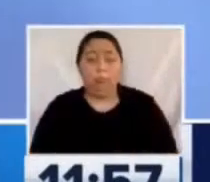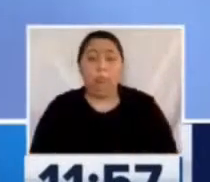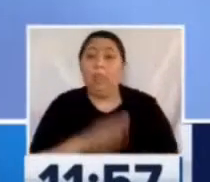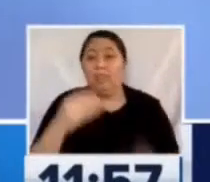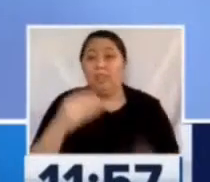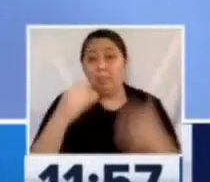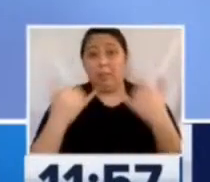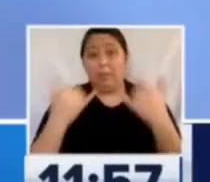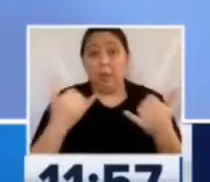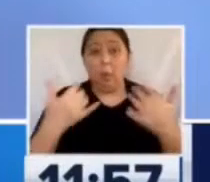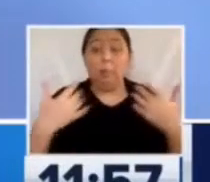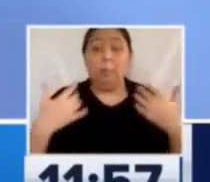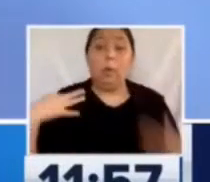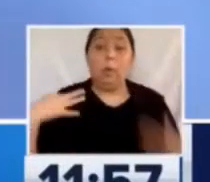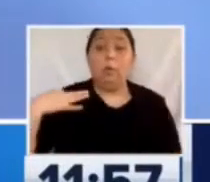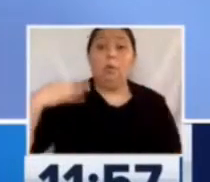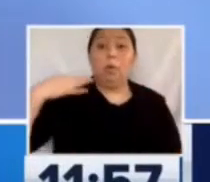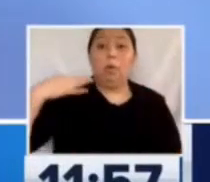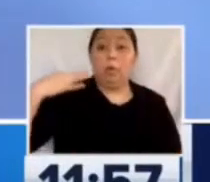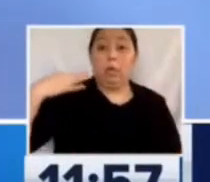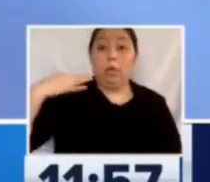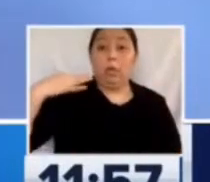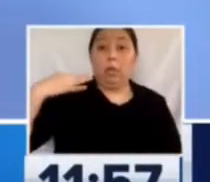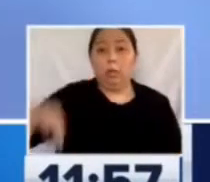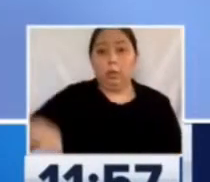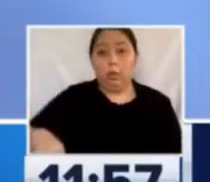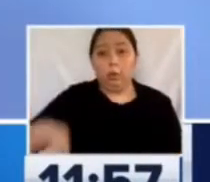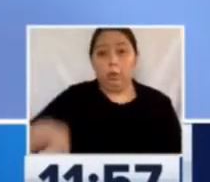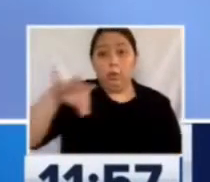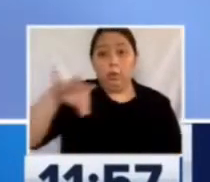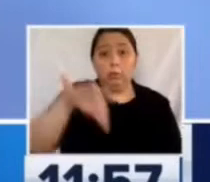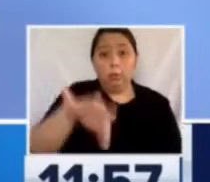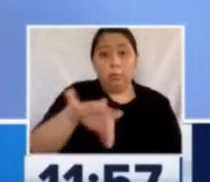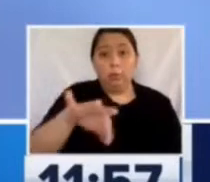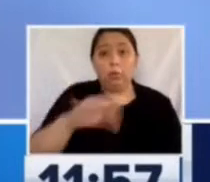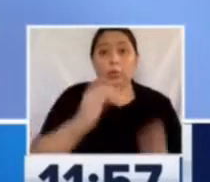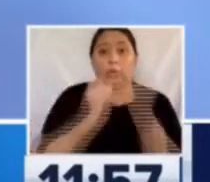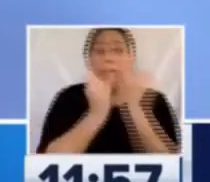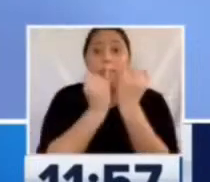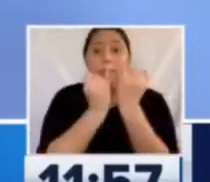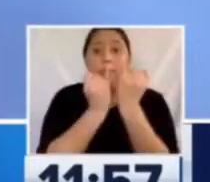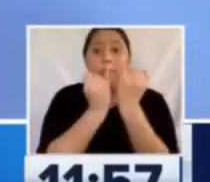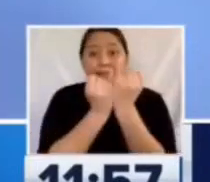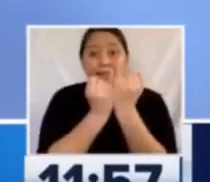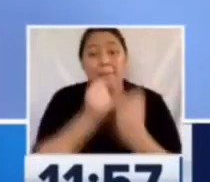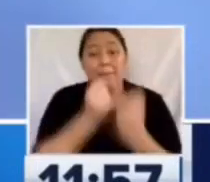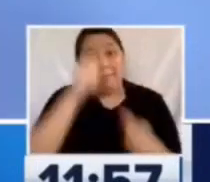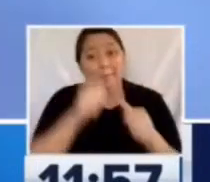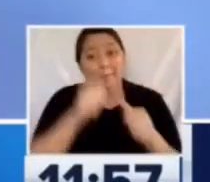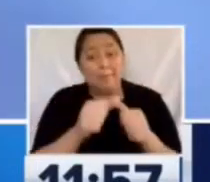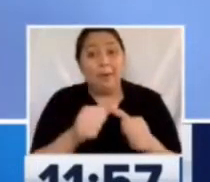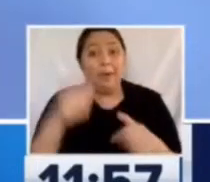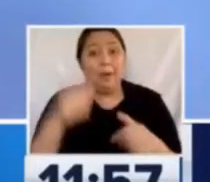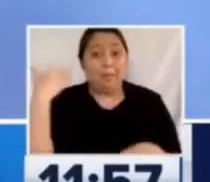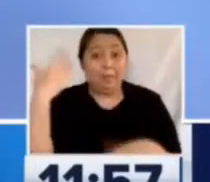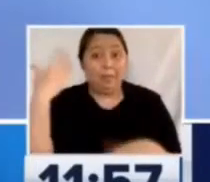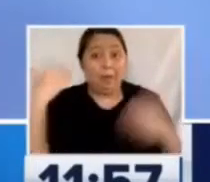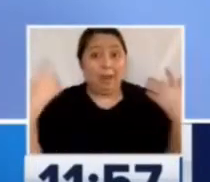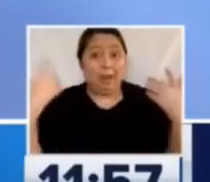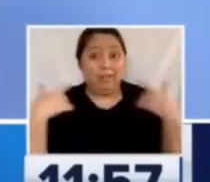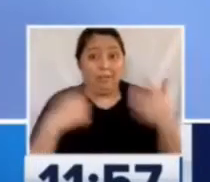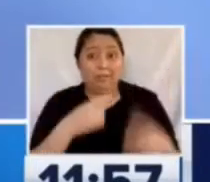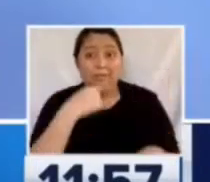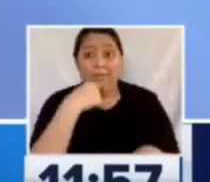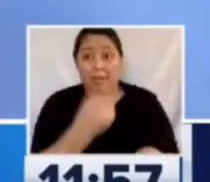agarang tulong ng relief goods. Hindi po yun inaksyonan, no? Walang action na except of course sa aming